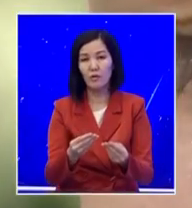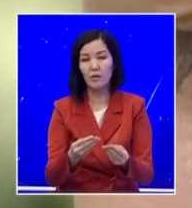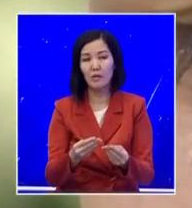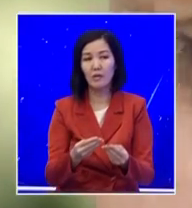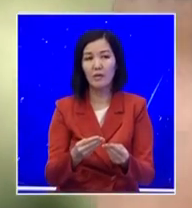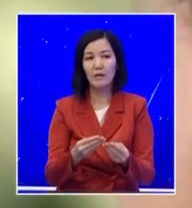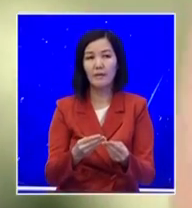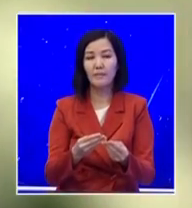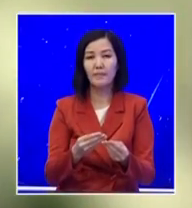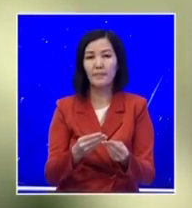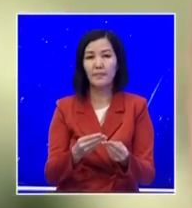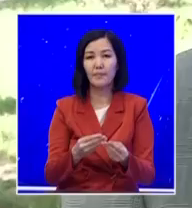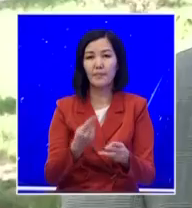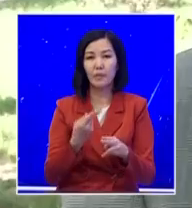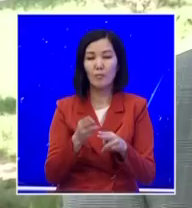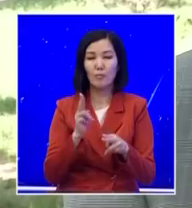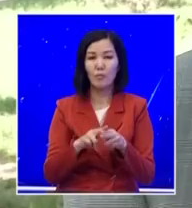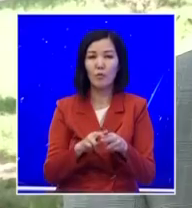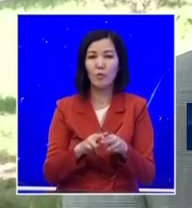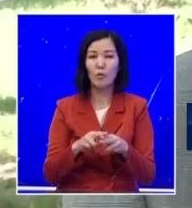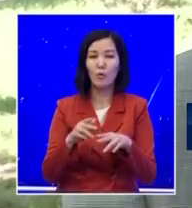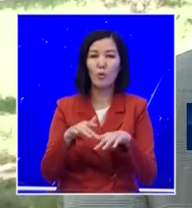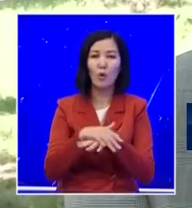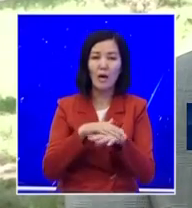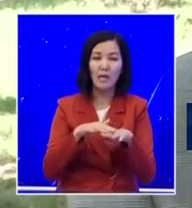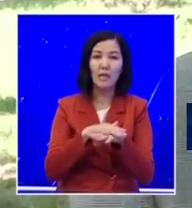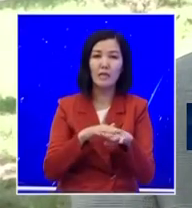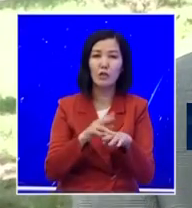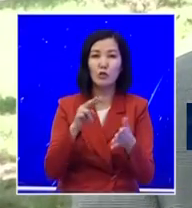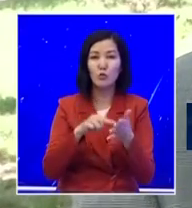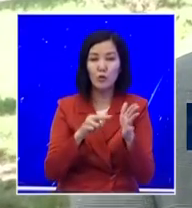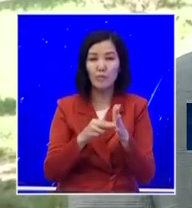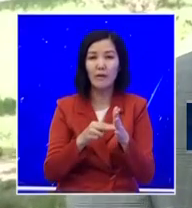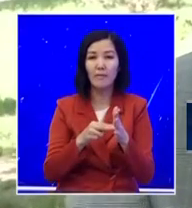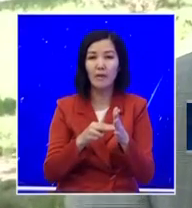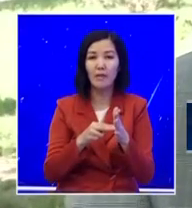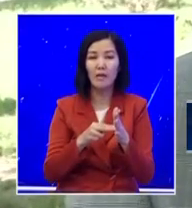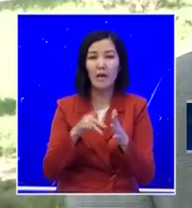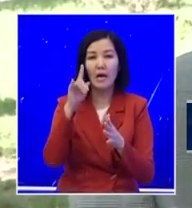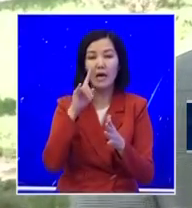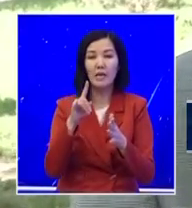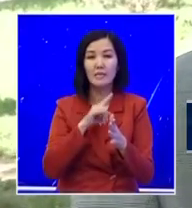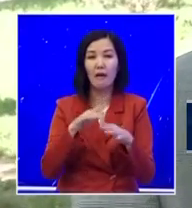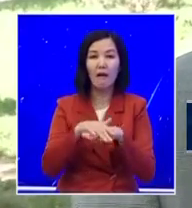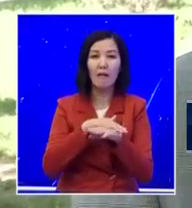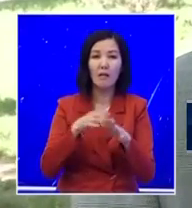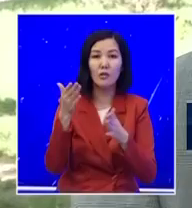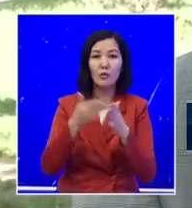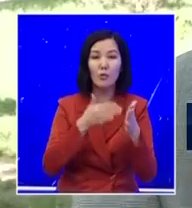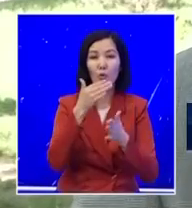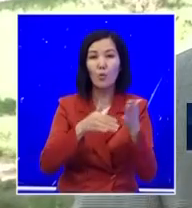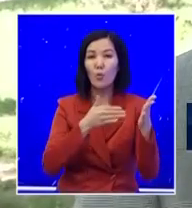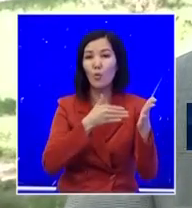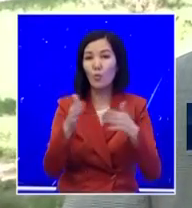сөзбен айтқанда, бұл ұлтты жоспарлы түрде жойқын саясатпен қазақ ұлтының көзін жою процесі болатын бұның